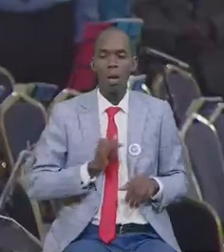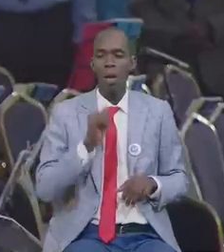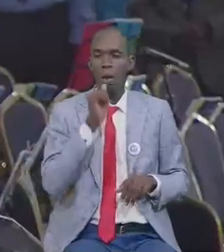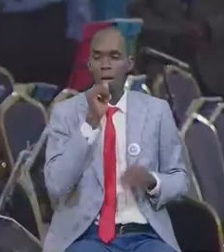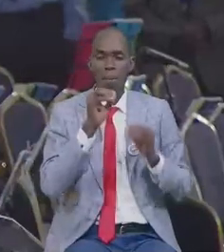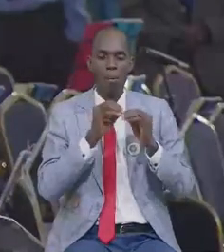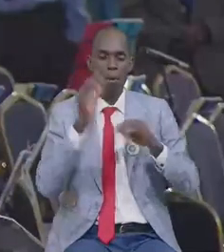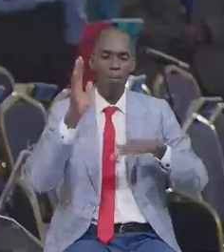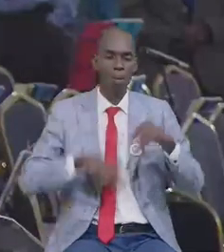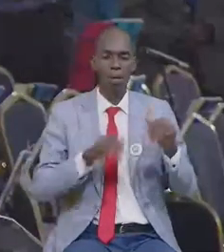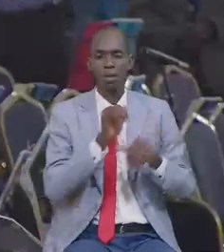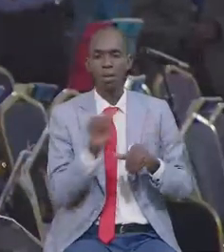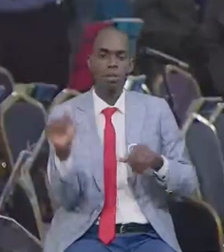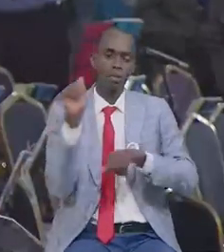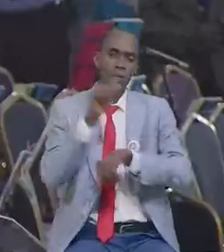Je suis plus que vainqueur.